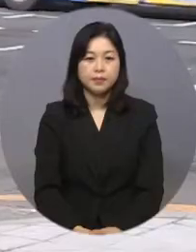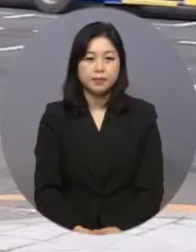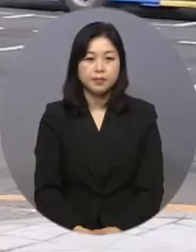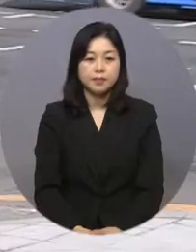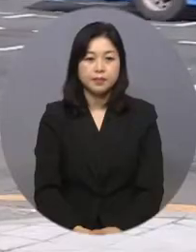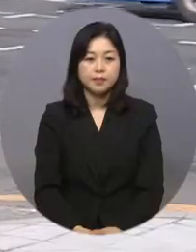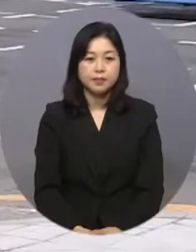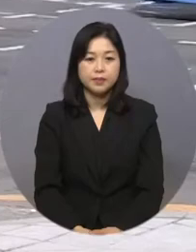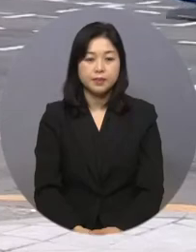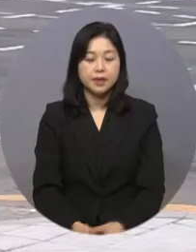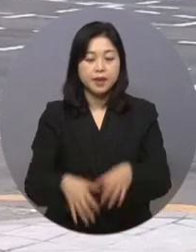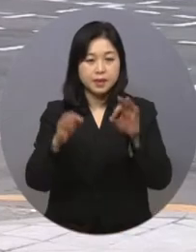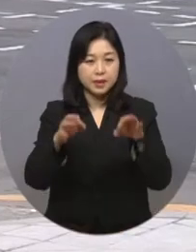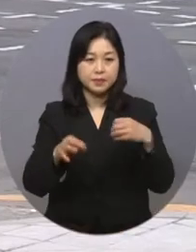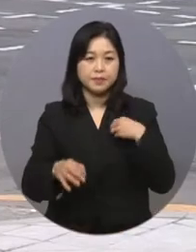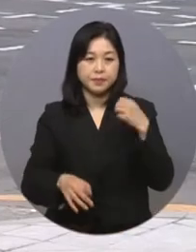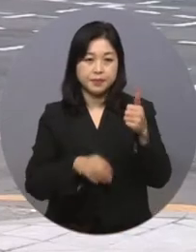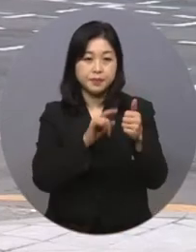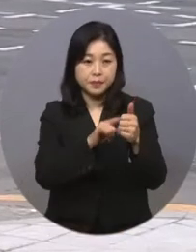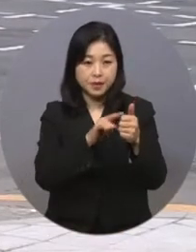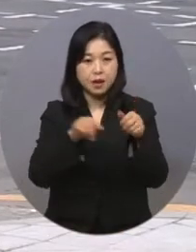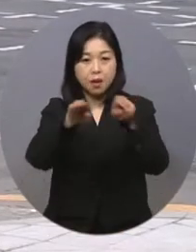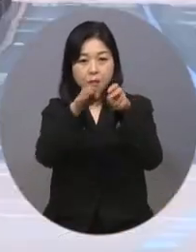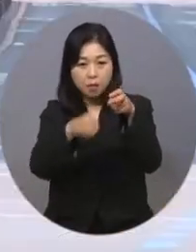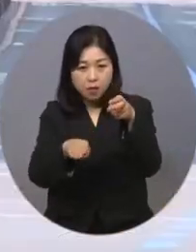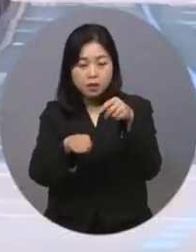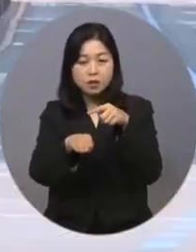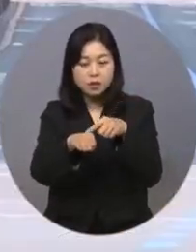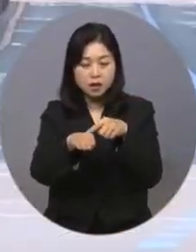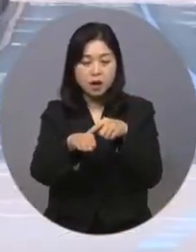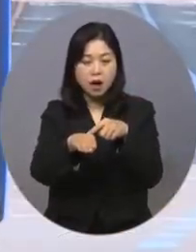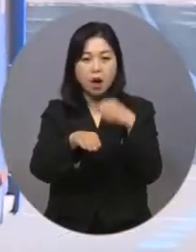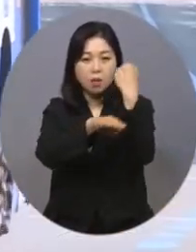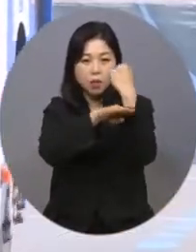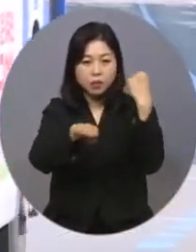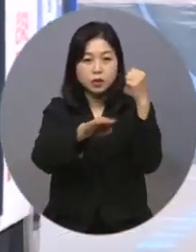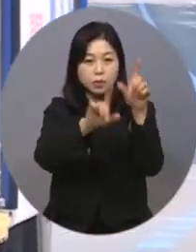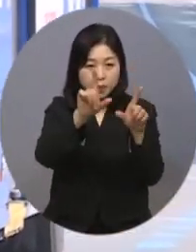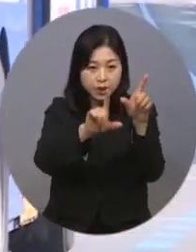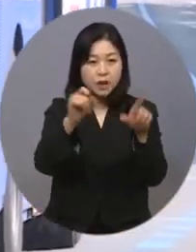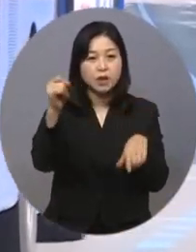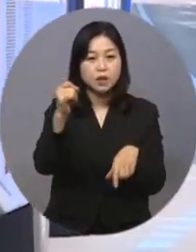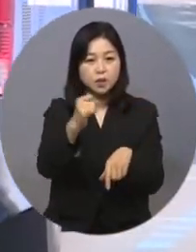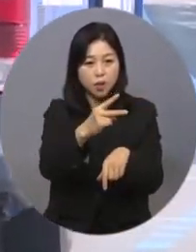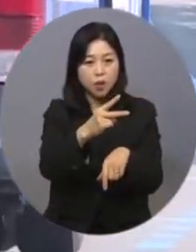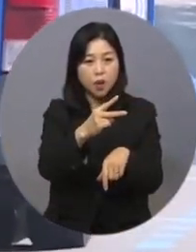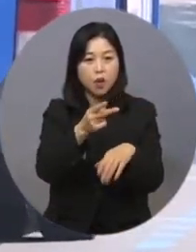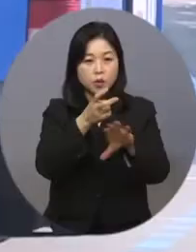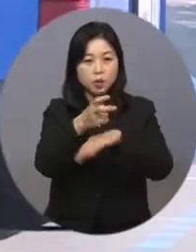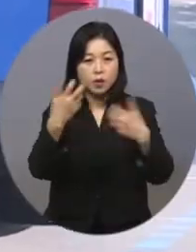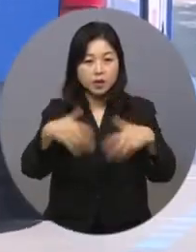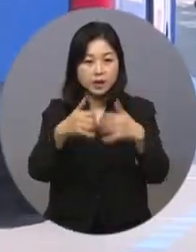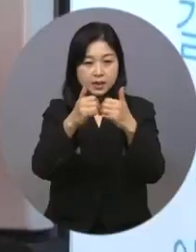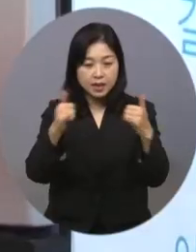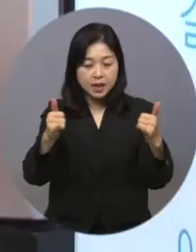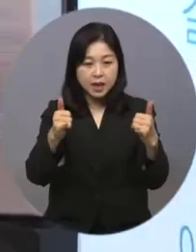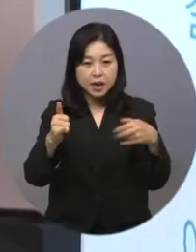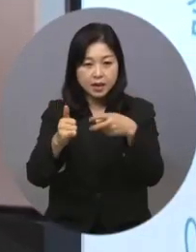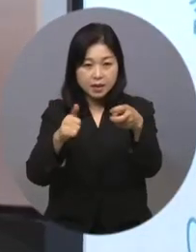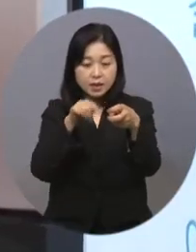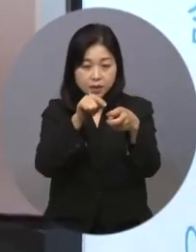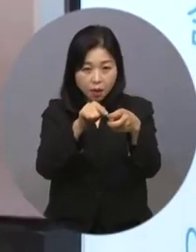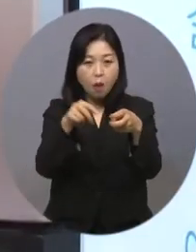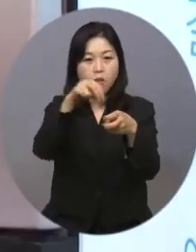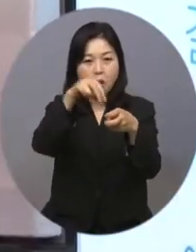이에 대해 김 의원을 추다 버스 표준 모델의 관한 기준 그 툰 역자 이동 편의 증진 법 시행령 등의 카드단말기 설치 에 대한